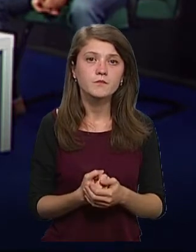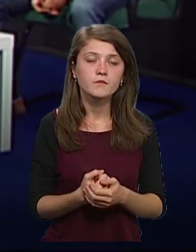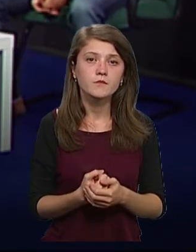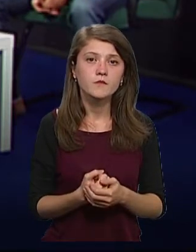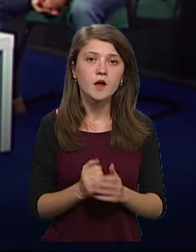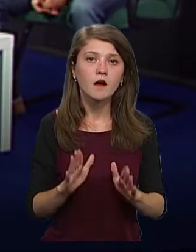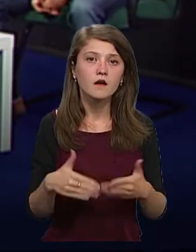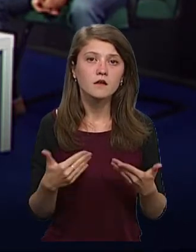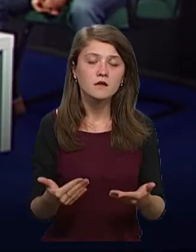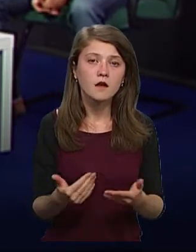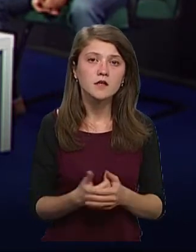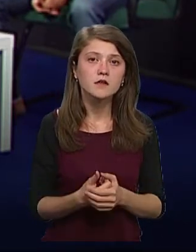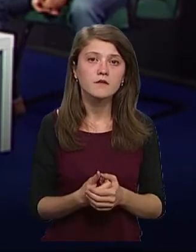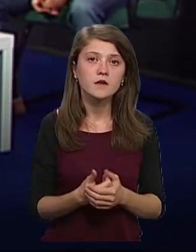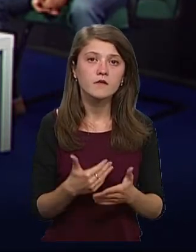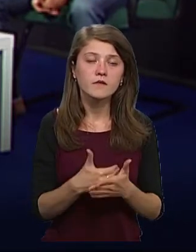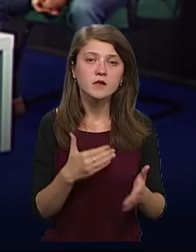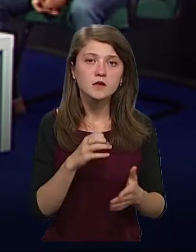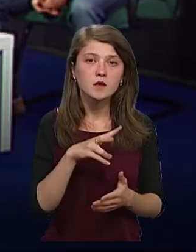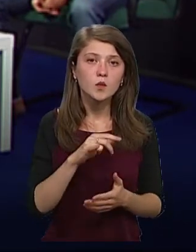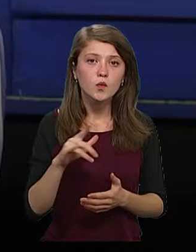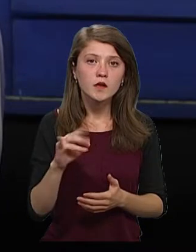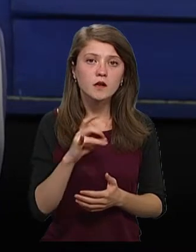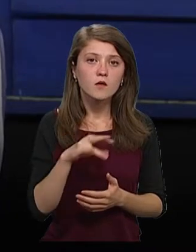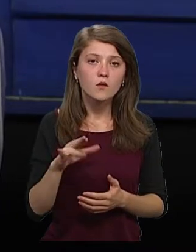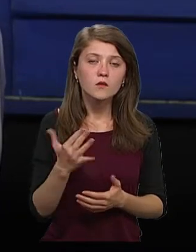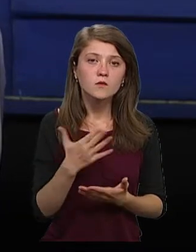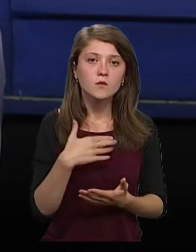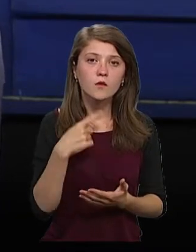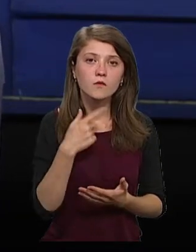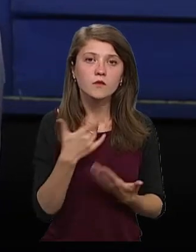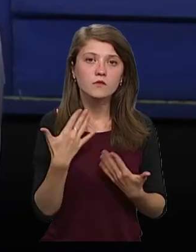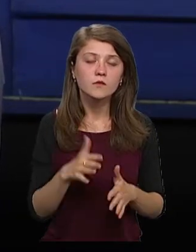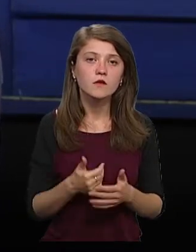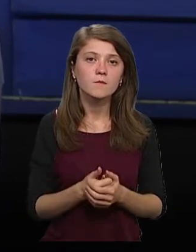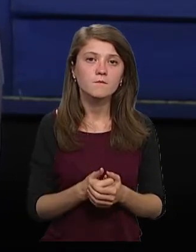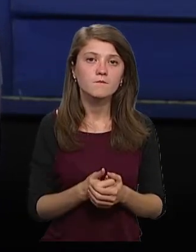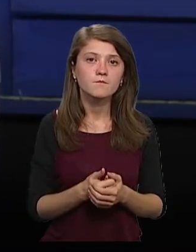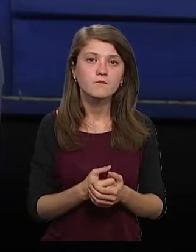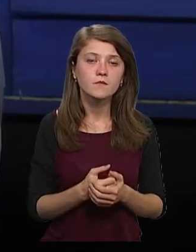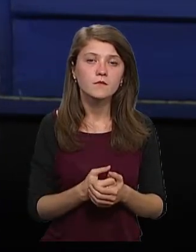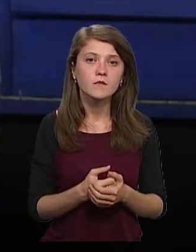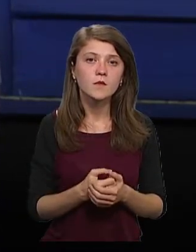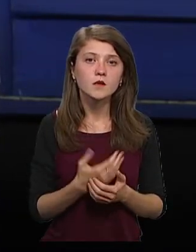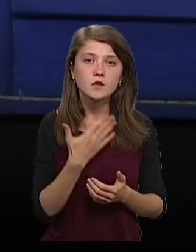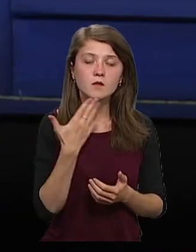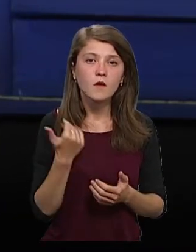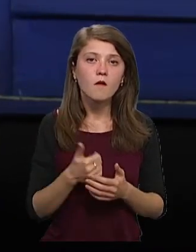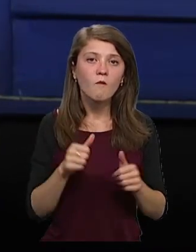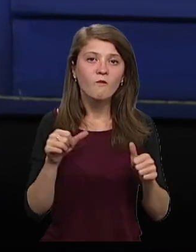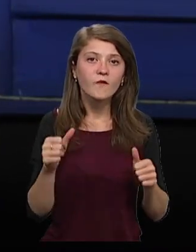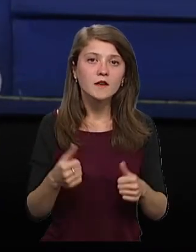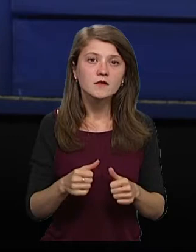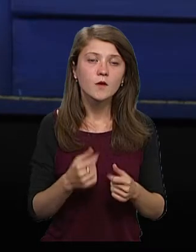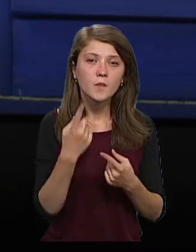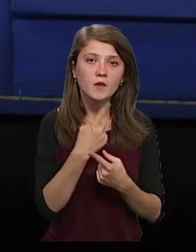кандидатів ще на даний період часу от, від «Слуги народу», якщо ми говоримо... Вже не кандидати, вони вже в принципі... Ну, ще немає офіційних, ну, офіційних оприлюднень